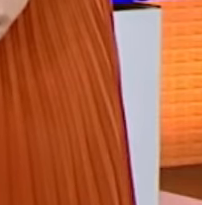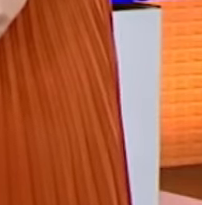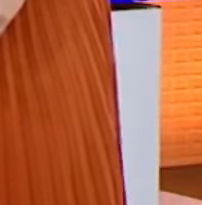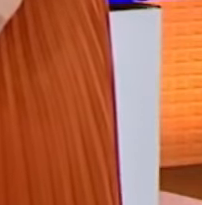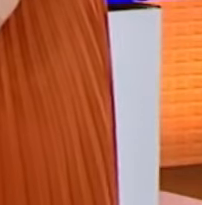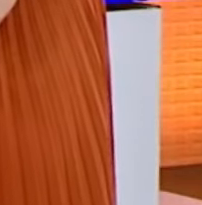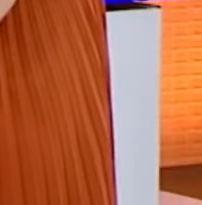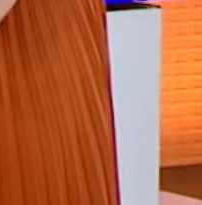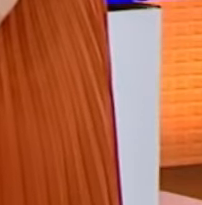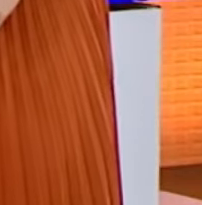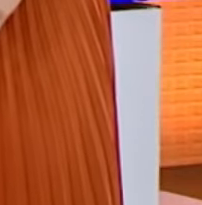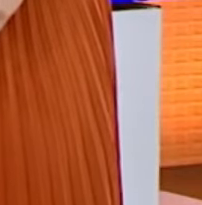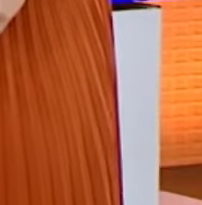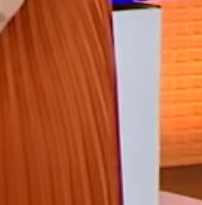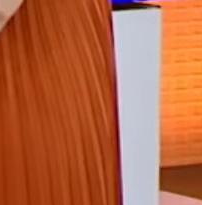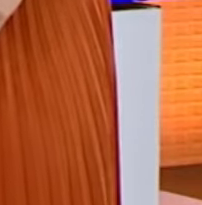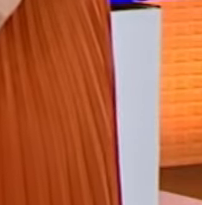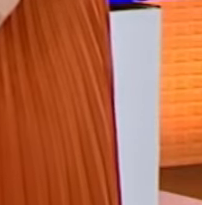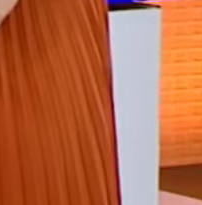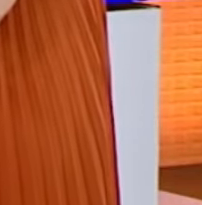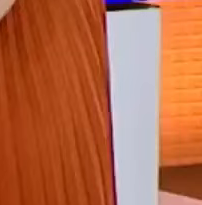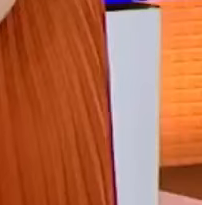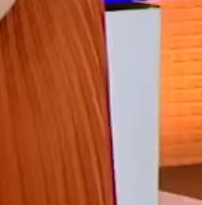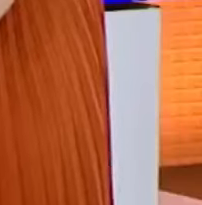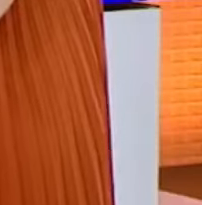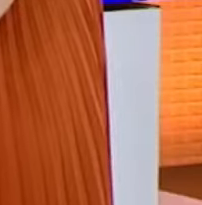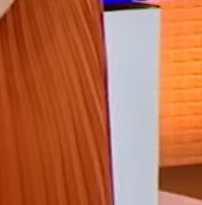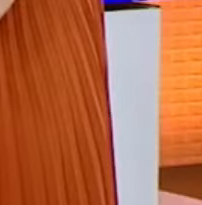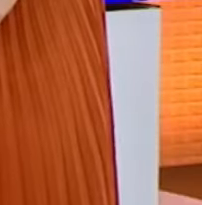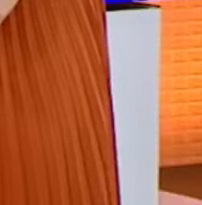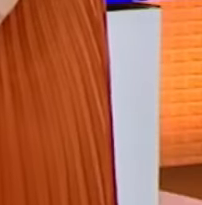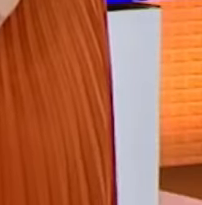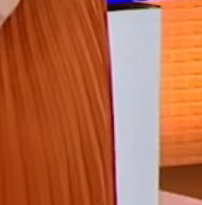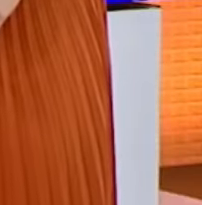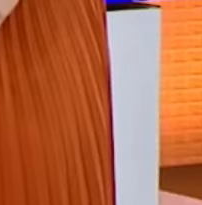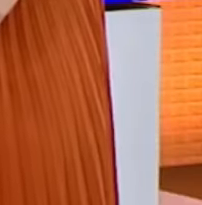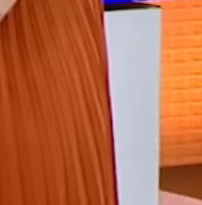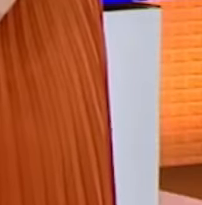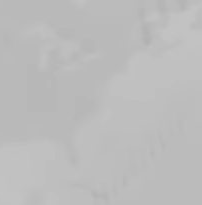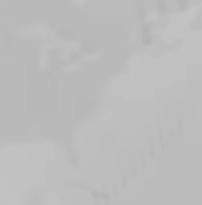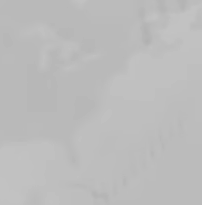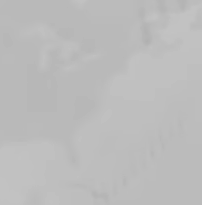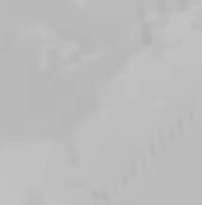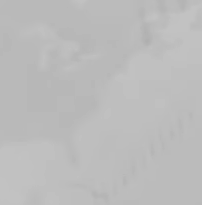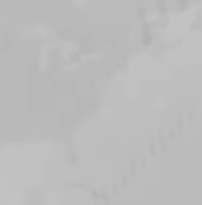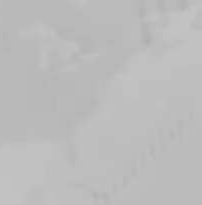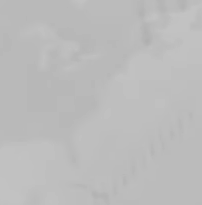po kami sa GMA Pinoy TV at sa www.gmanews.tv.